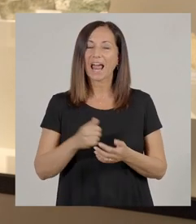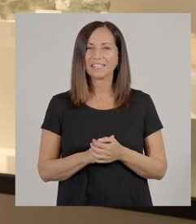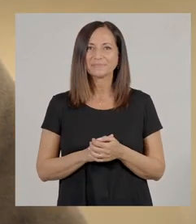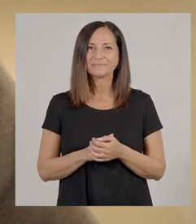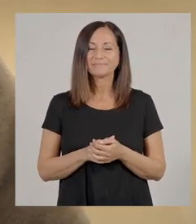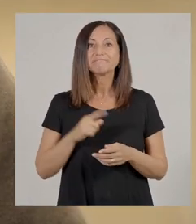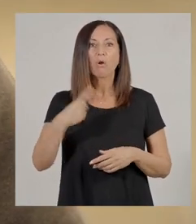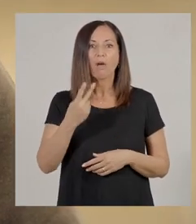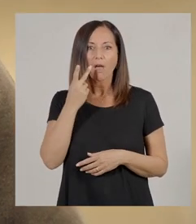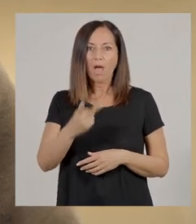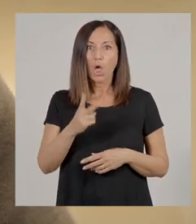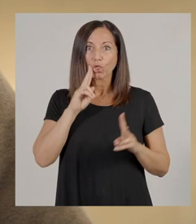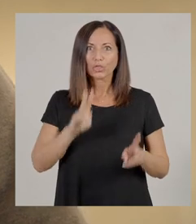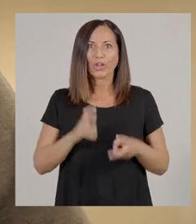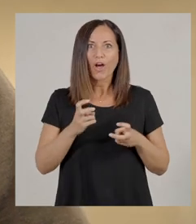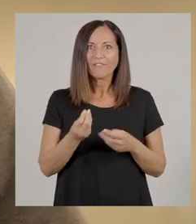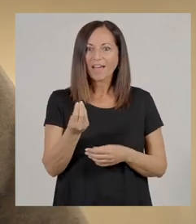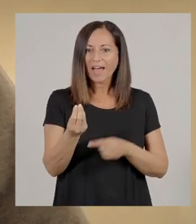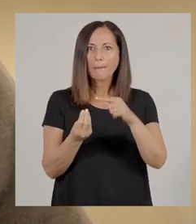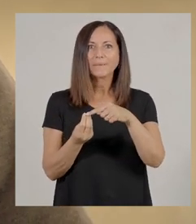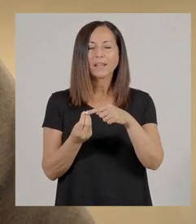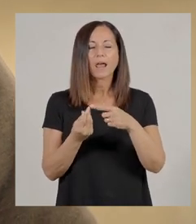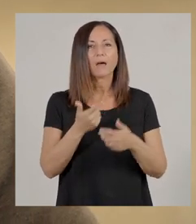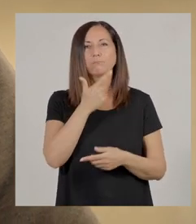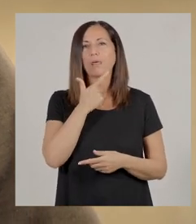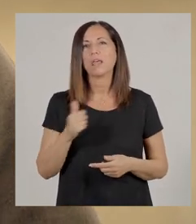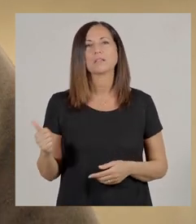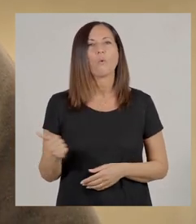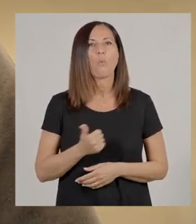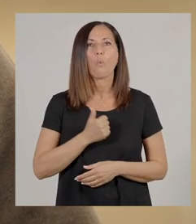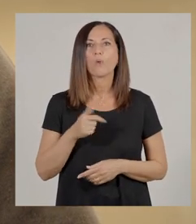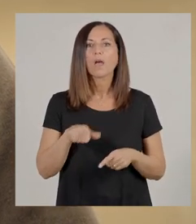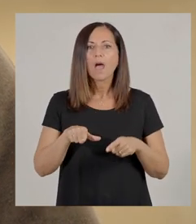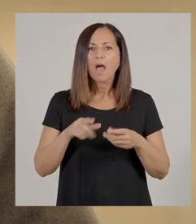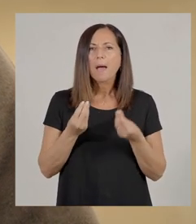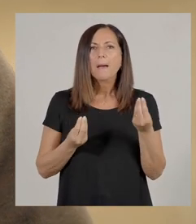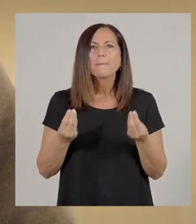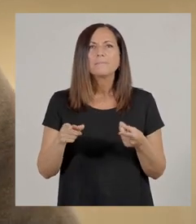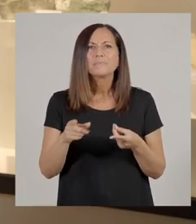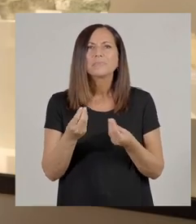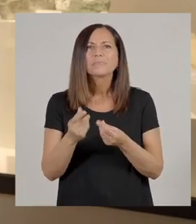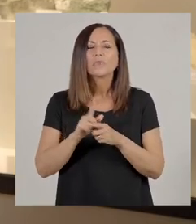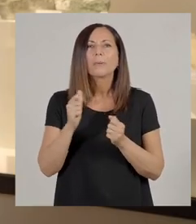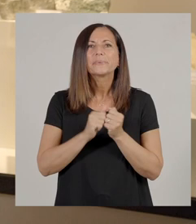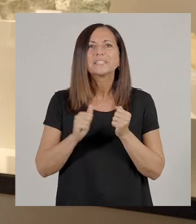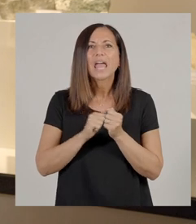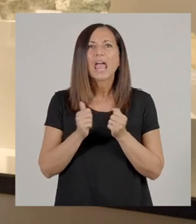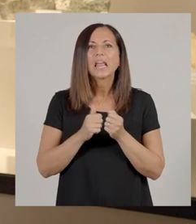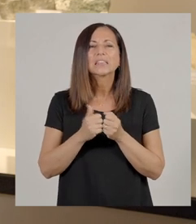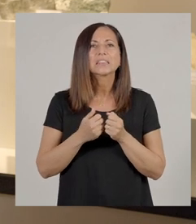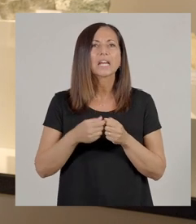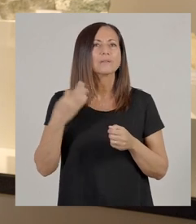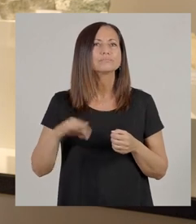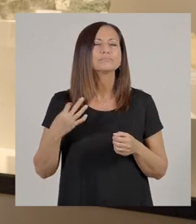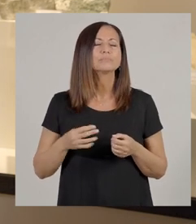cercare minerali. Poi vedere questi minerali quando si trovavano era una bellezza unica, perché sono tutti pietre